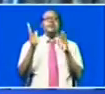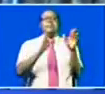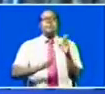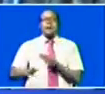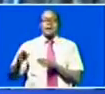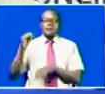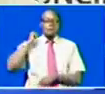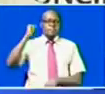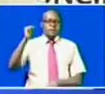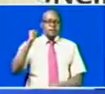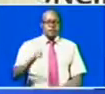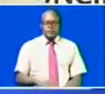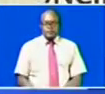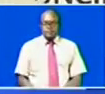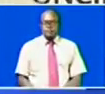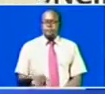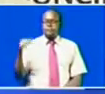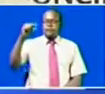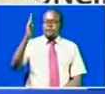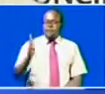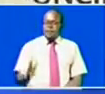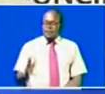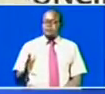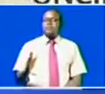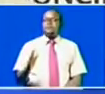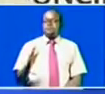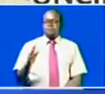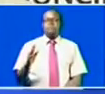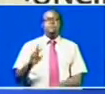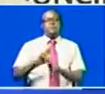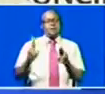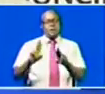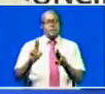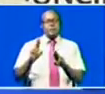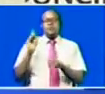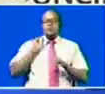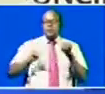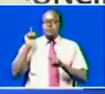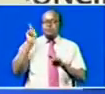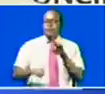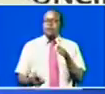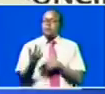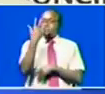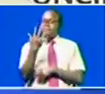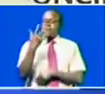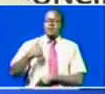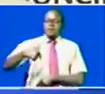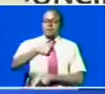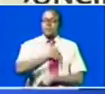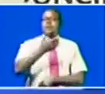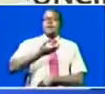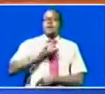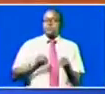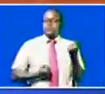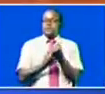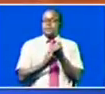za kisiasa. Governors are heads of government and the war on corruption cannot be used to embarrass them. The council starts with the governor of